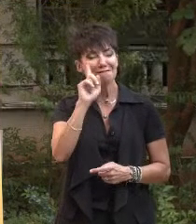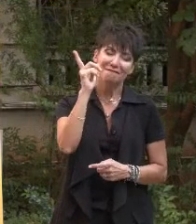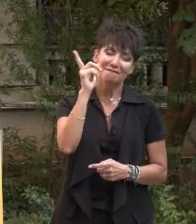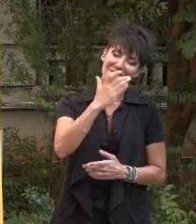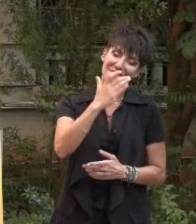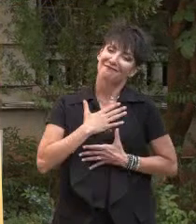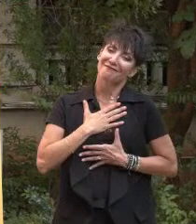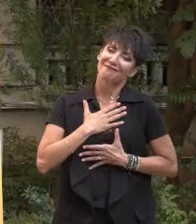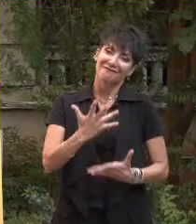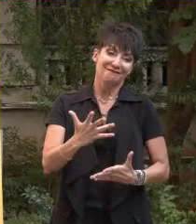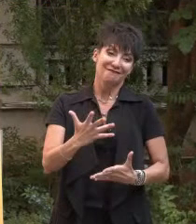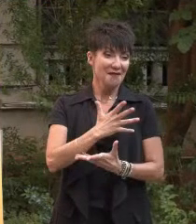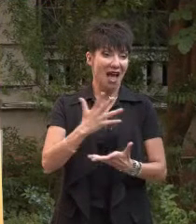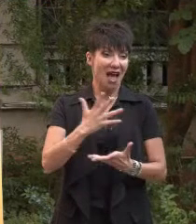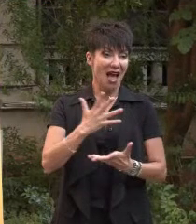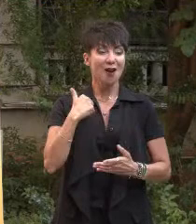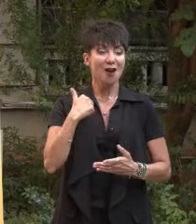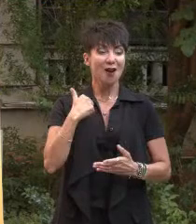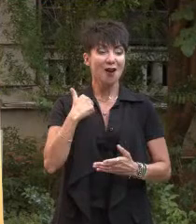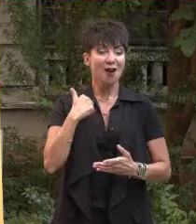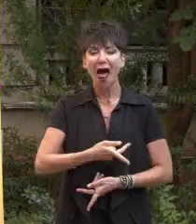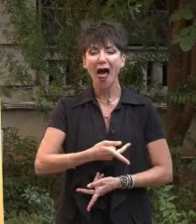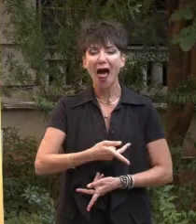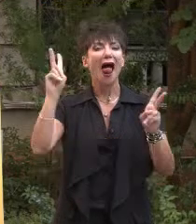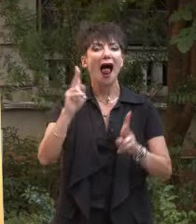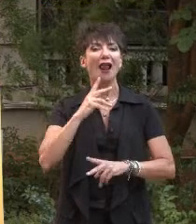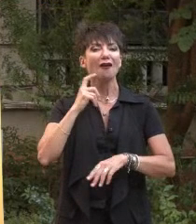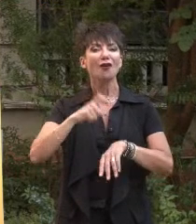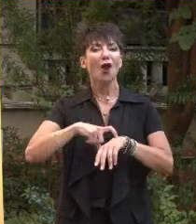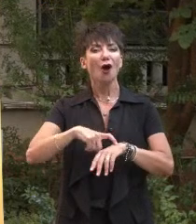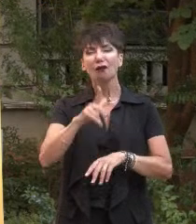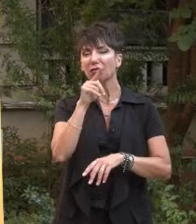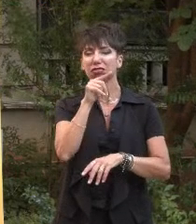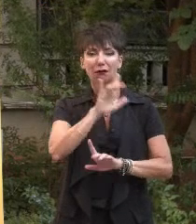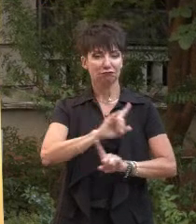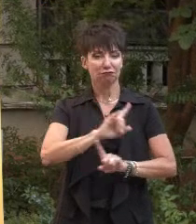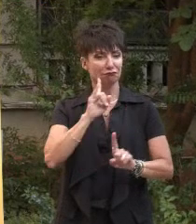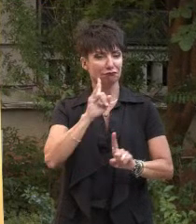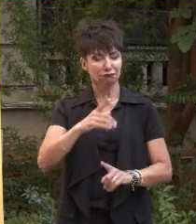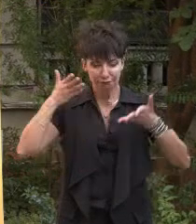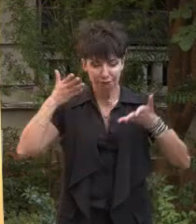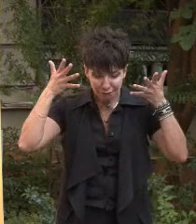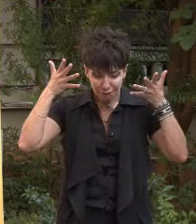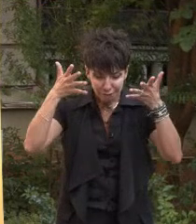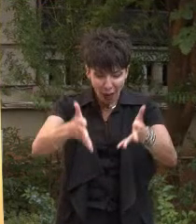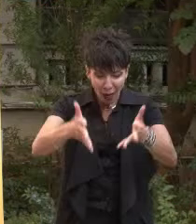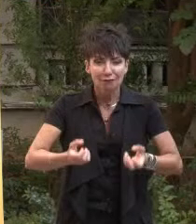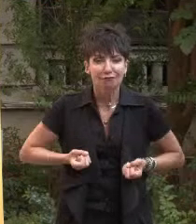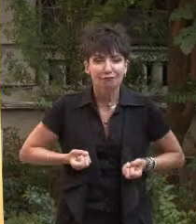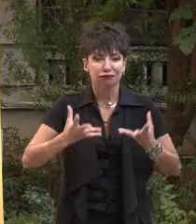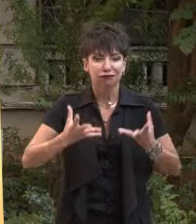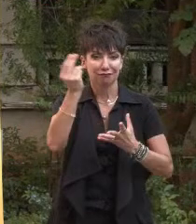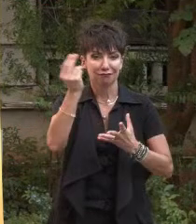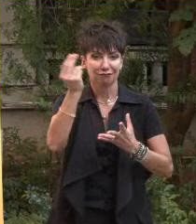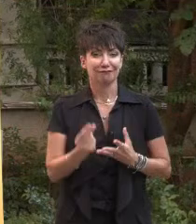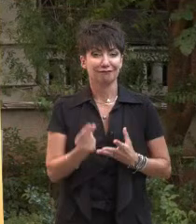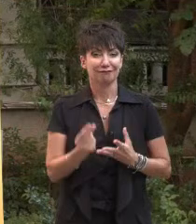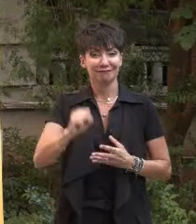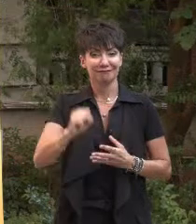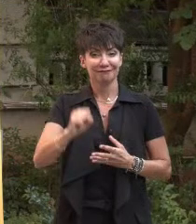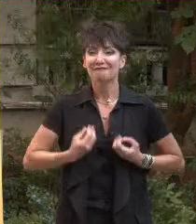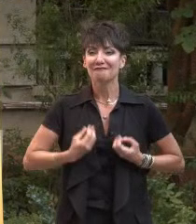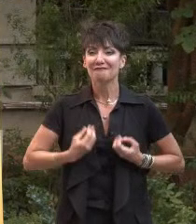που αφιερώσατε ένα κομμάτι του ελεύθερου χρόνου σας και πολλή προσπάθεια εκφράζοντας εικαστικά τα βιώματά σας. Αγαπητά μου